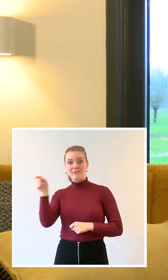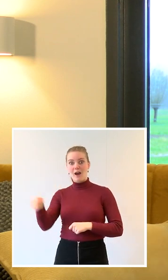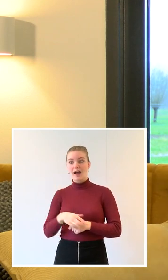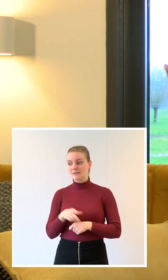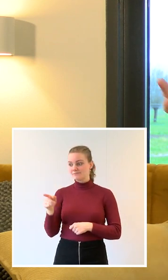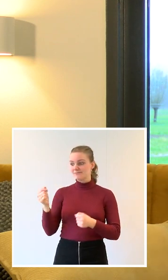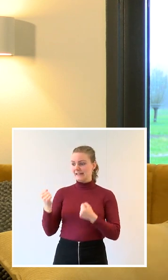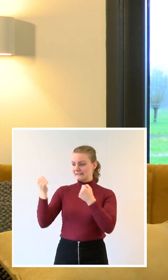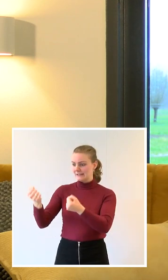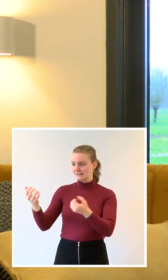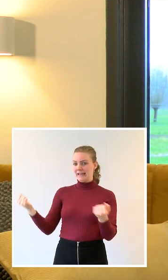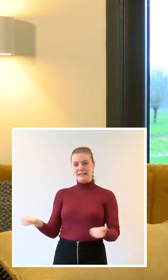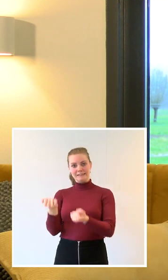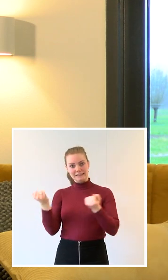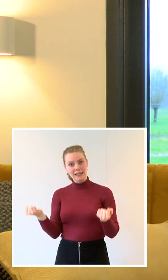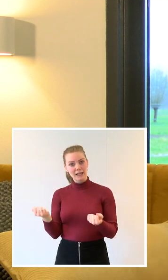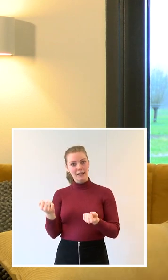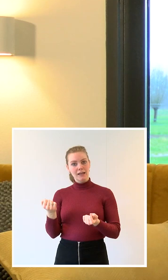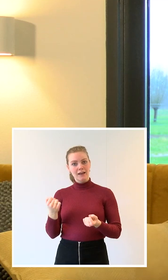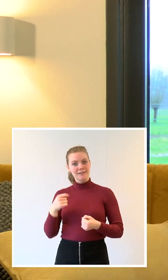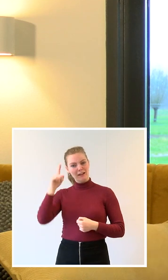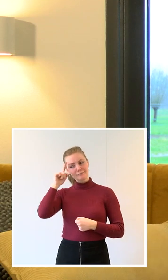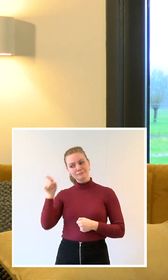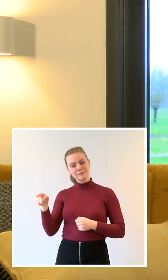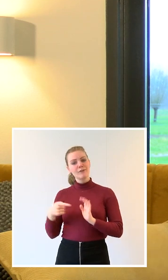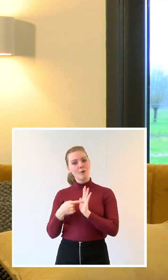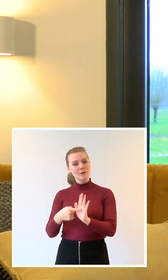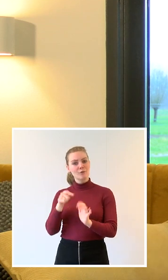ja, jij bent een voorbeeld voor heel veel christenen of mensen die zich christen noemen.